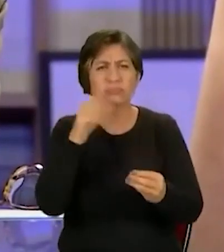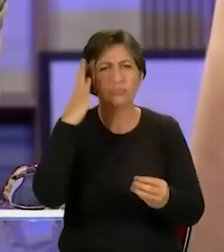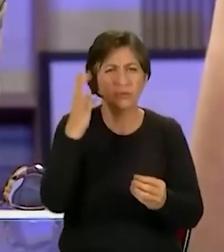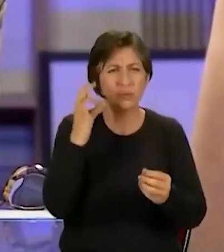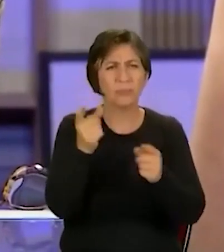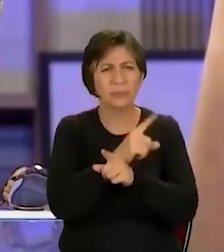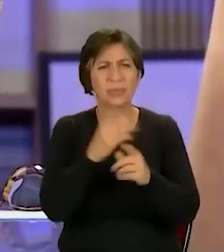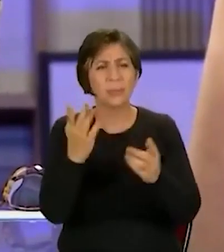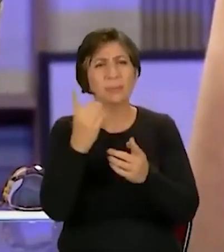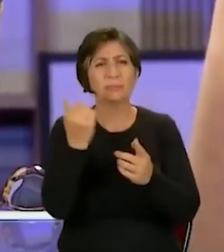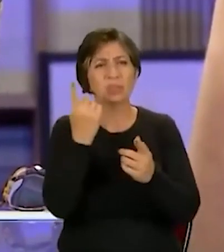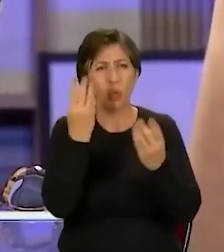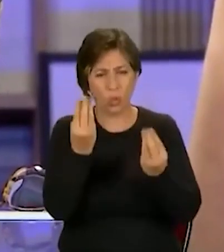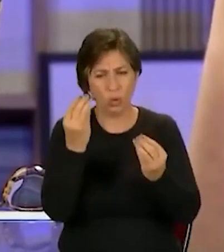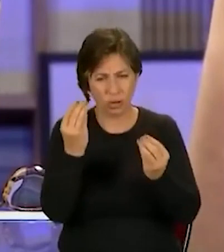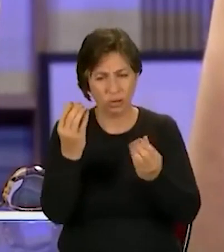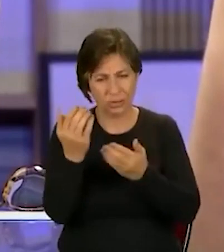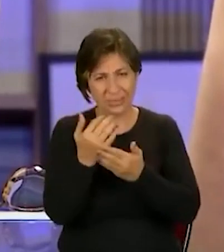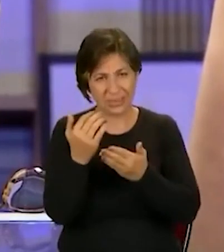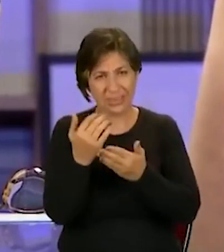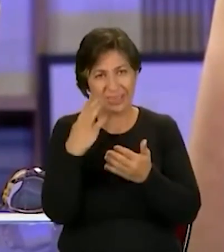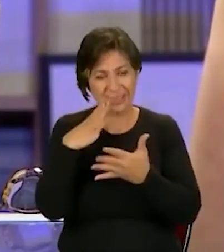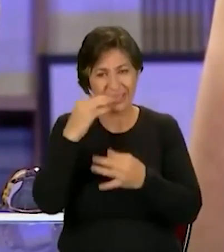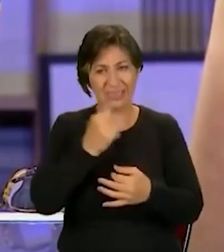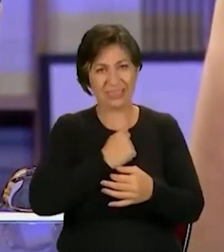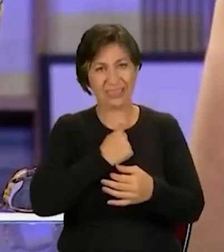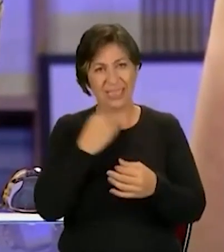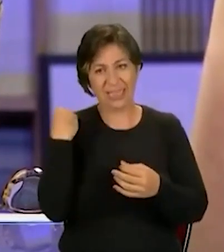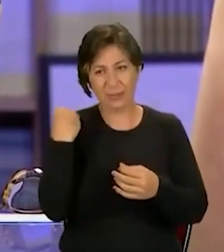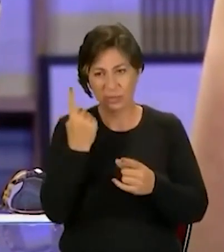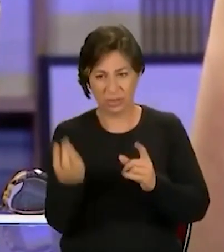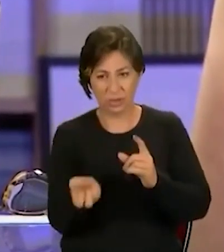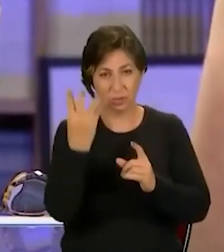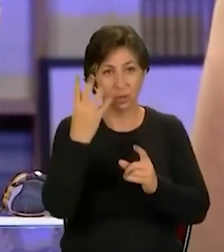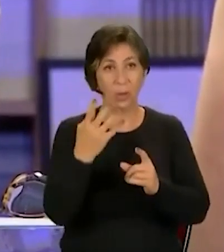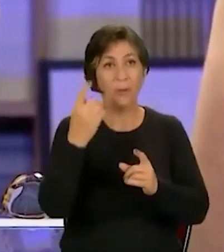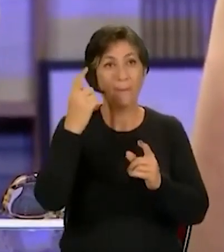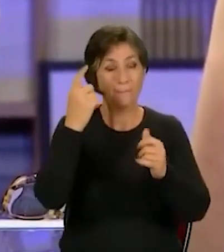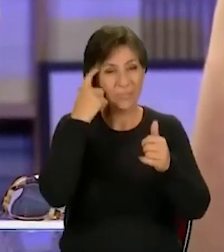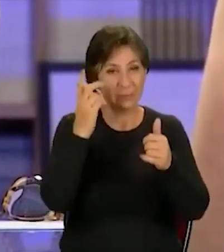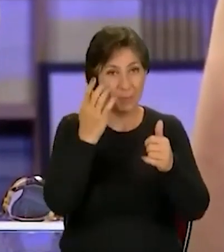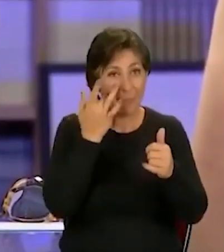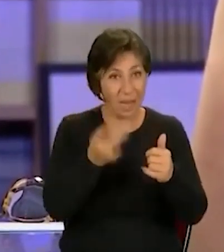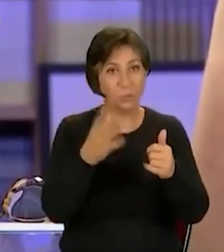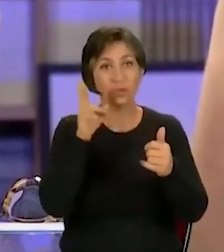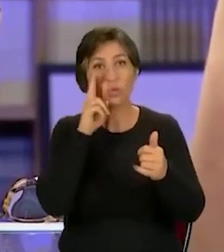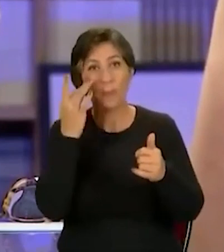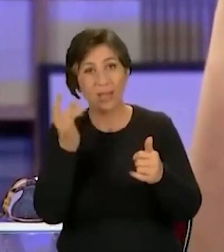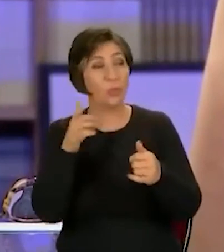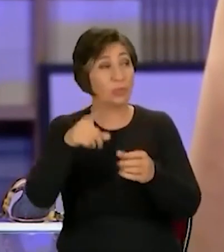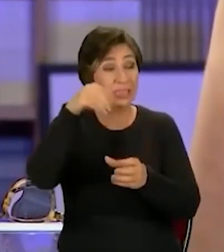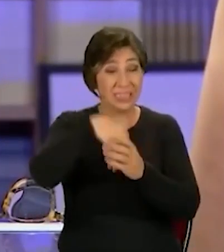şey yapıyorsunuz. Zaten birileri çok iyi oynayınca zaten ve insanlar sıkılınca yeni sürümü çıkıyor. Başı belli, sonu belli.